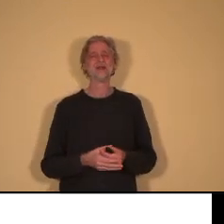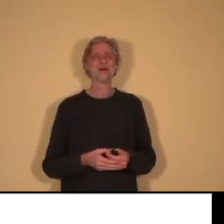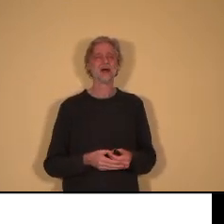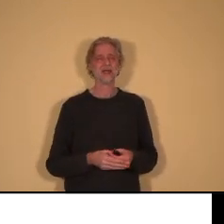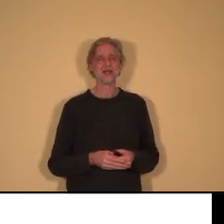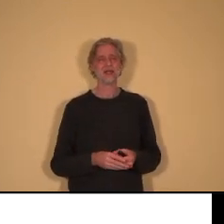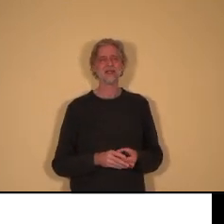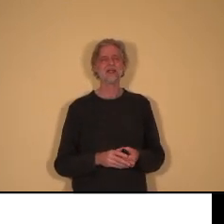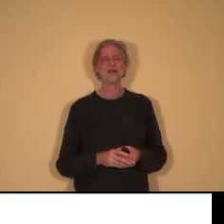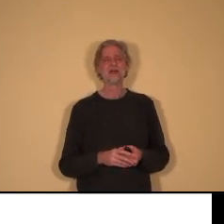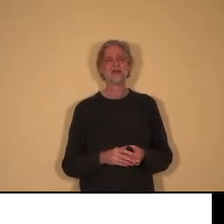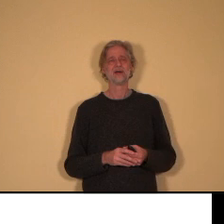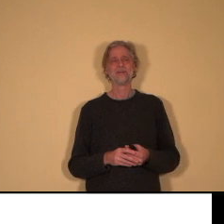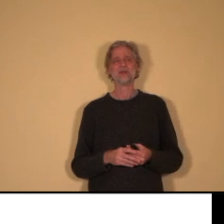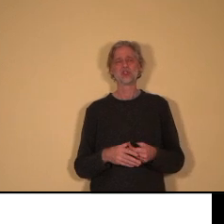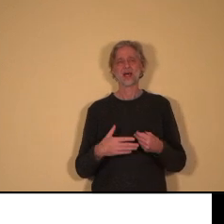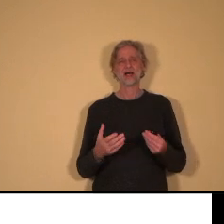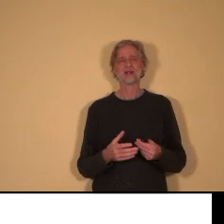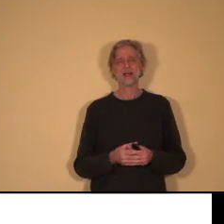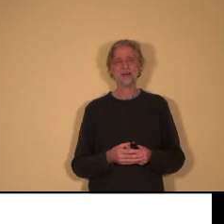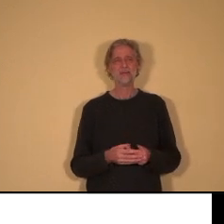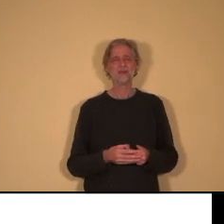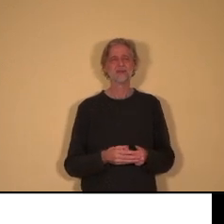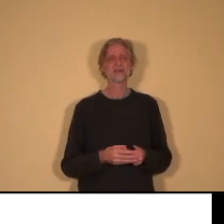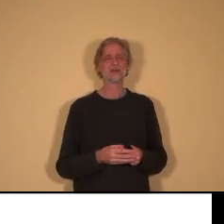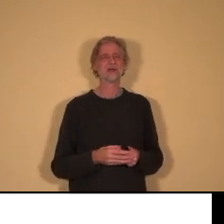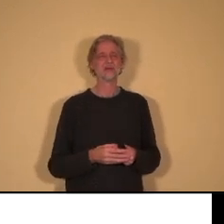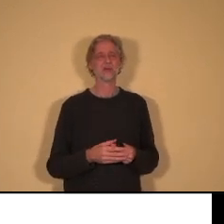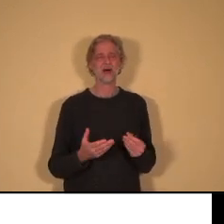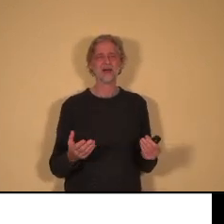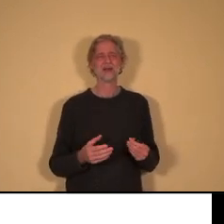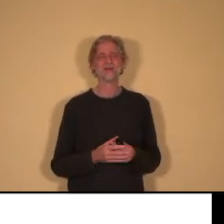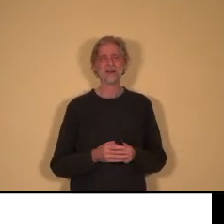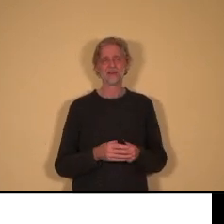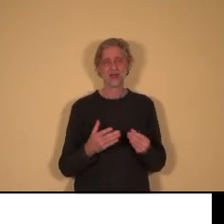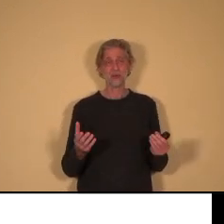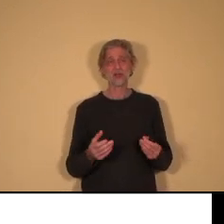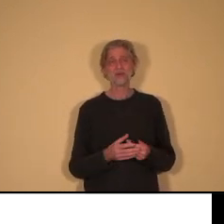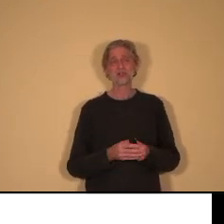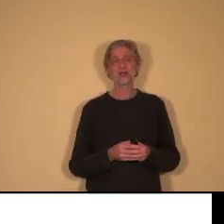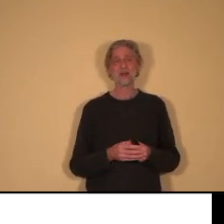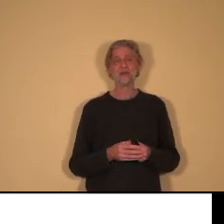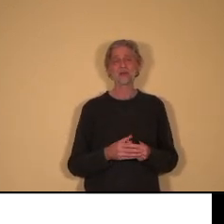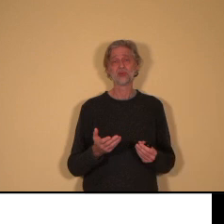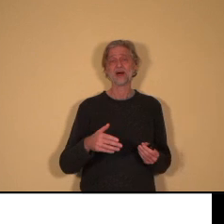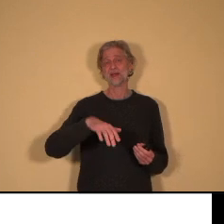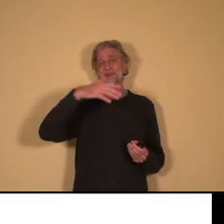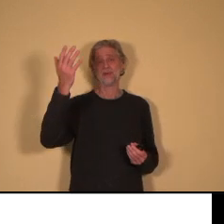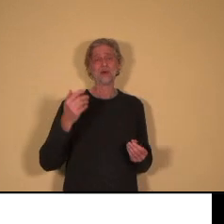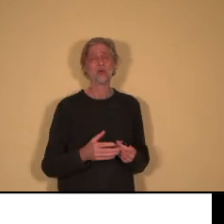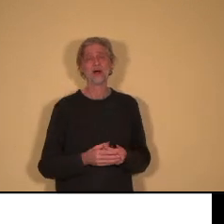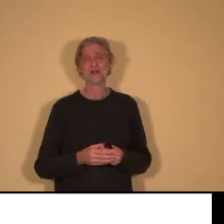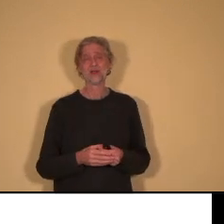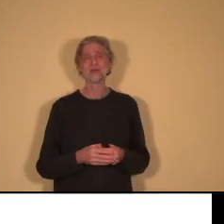wenn eine Energie stark gehemmt ist? Zum einen, weil sie thermodynamisch gehemmt ist und zum anderen,